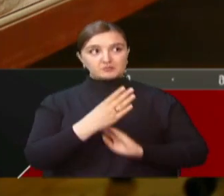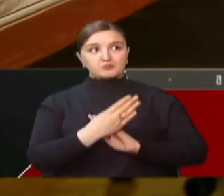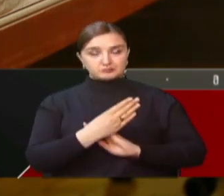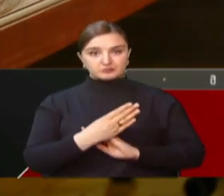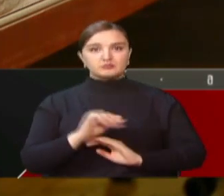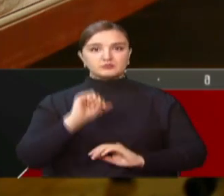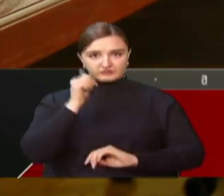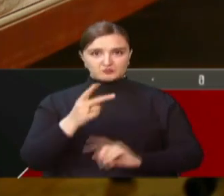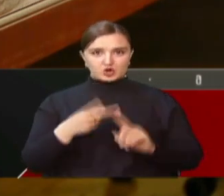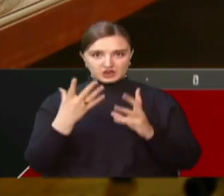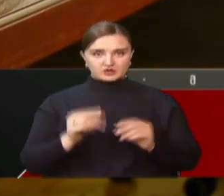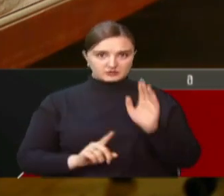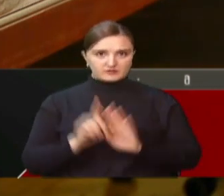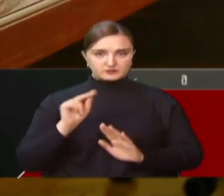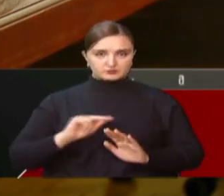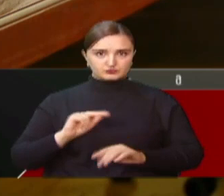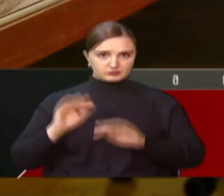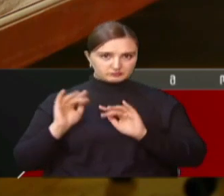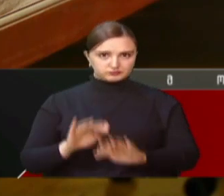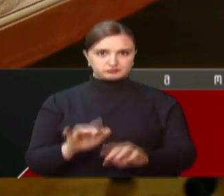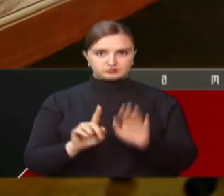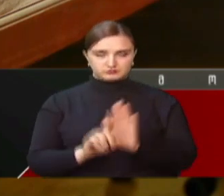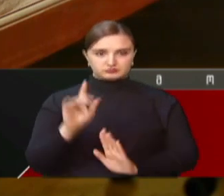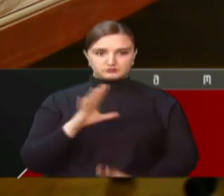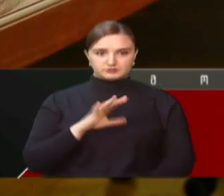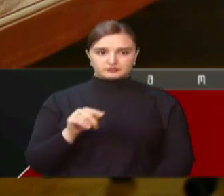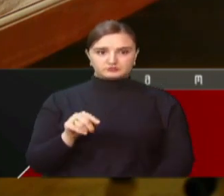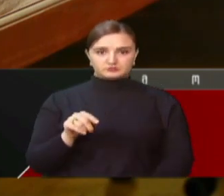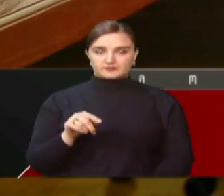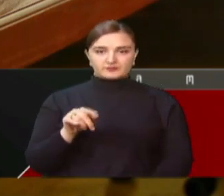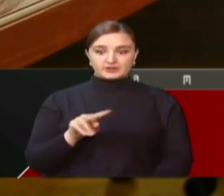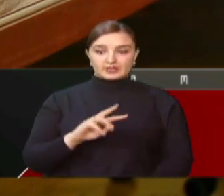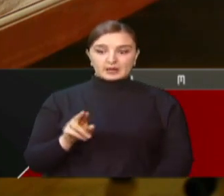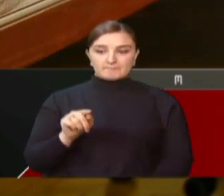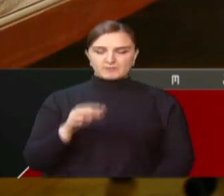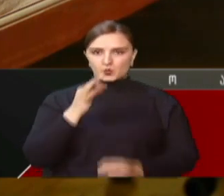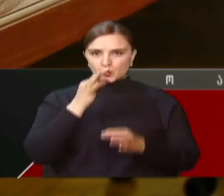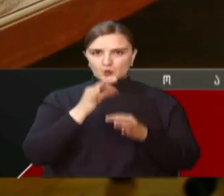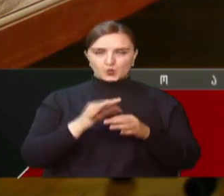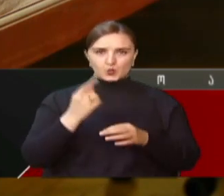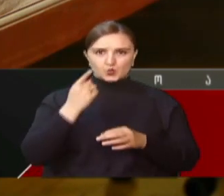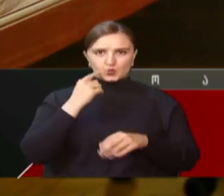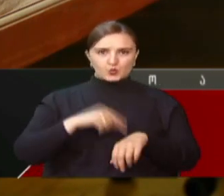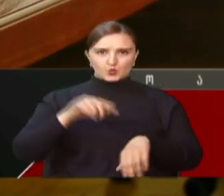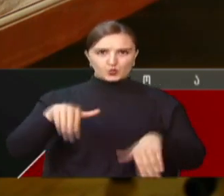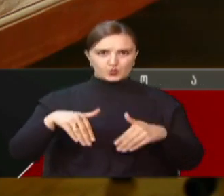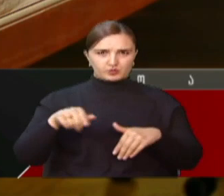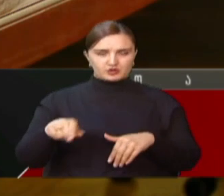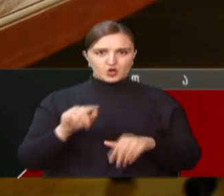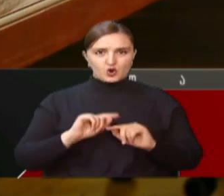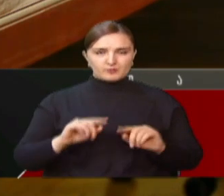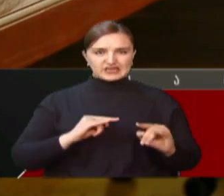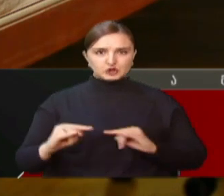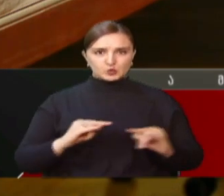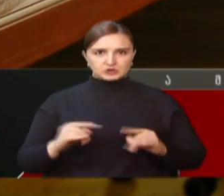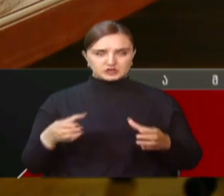დავიწყეთ მის შესრულებაზე მუშაობა, რასაც ბუნებრივია ვერ ვიტყვით იმ უპასუხისგებლო დესტრუქციულ